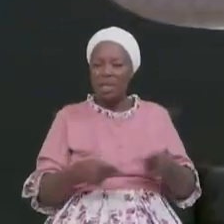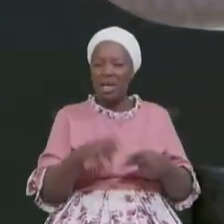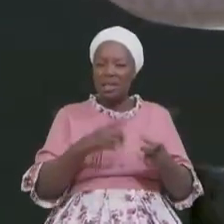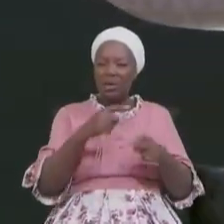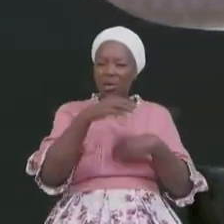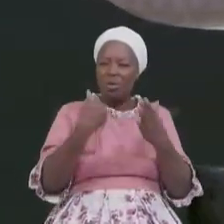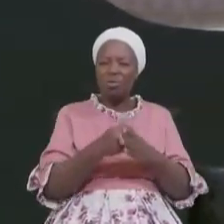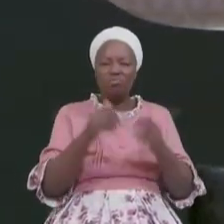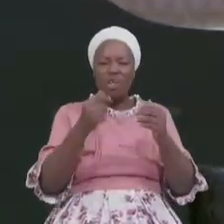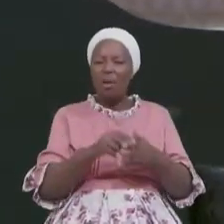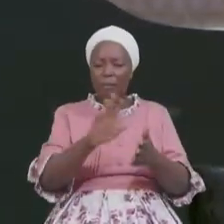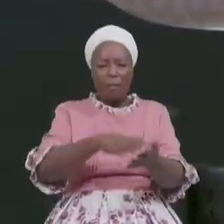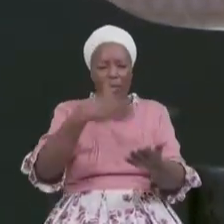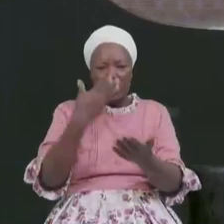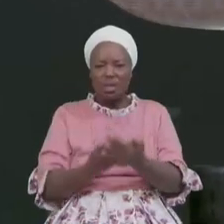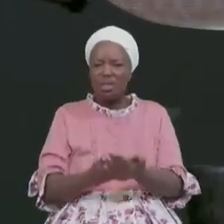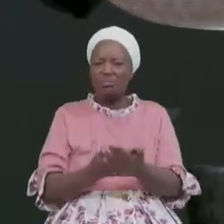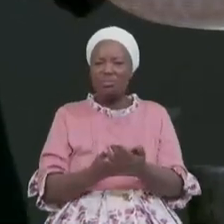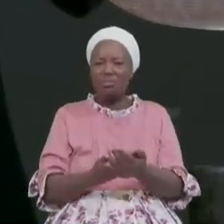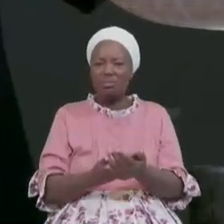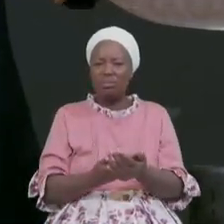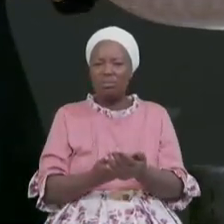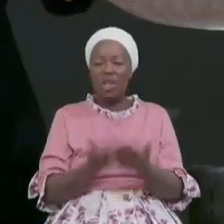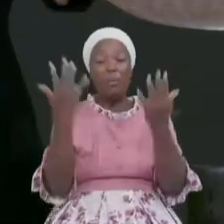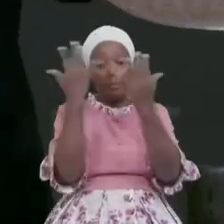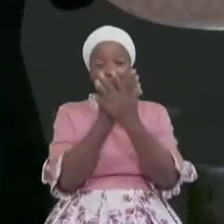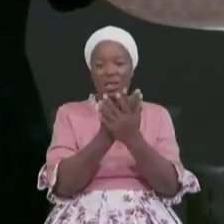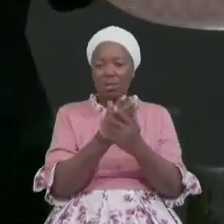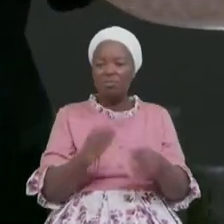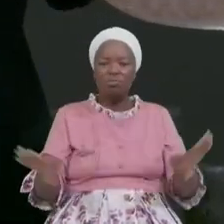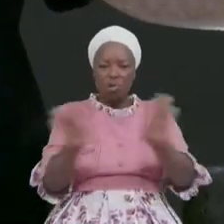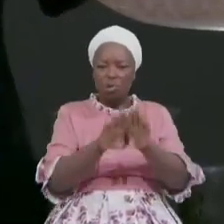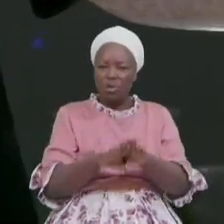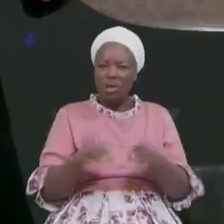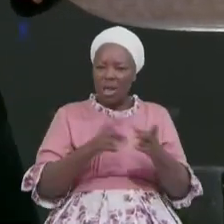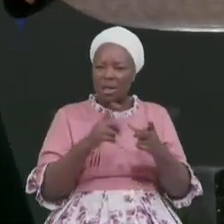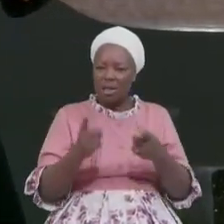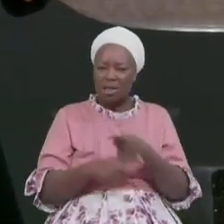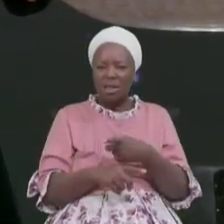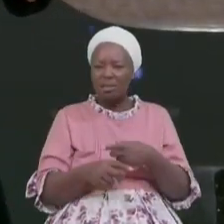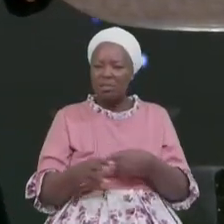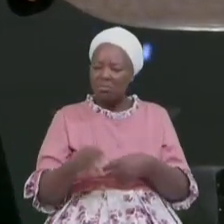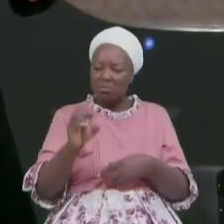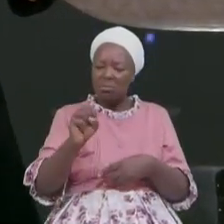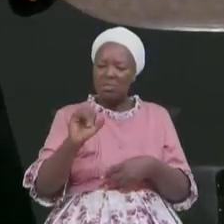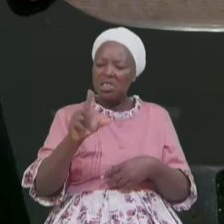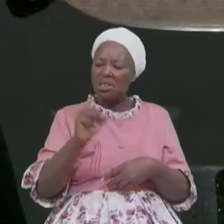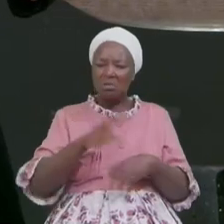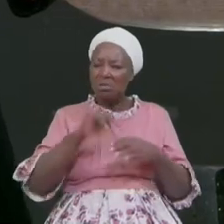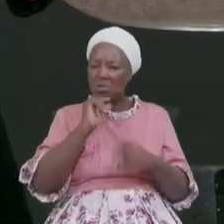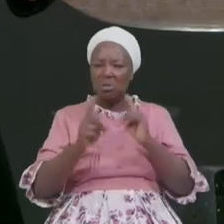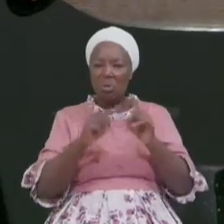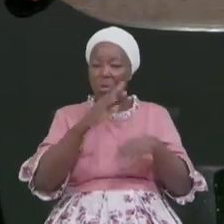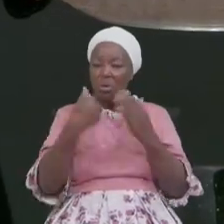était fermée. Et pour Silas, ils n'ont pas parlé tout ce temps-là, le